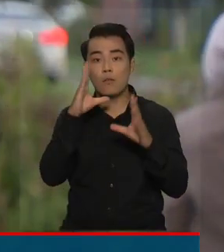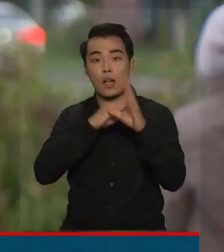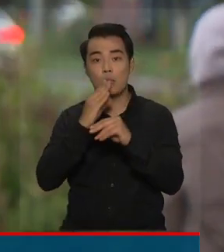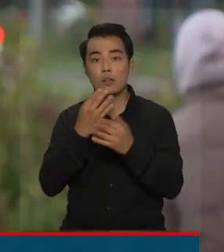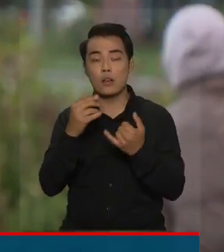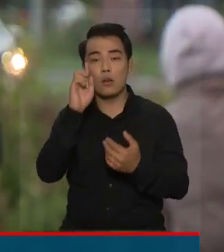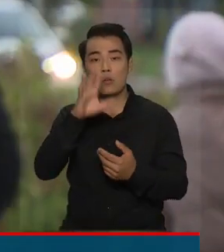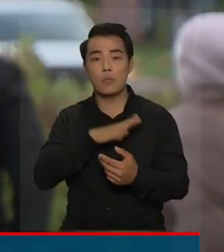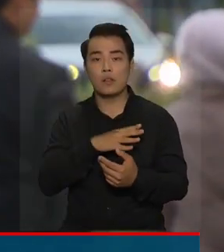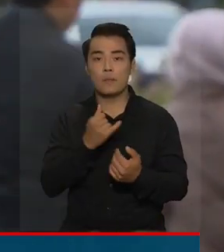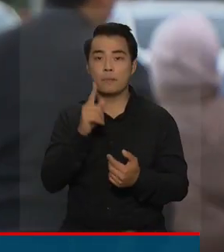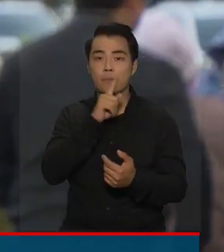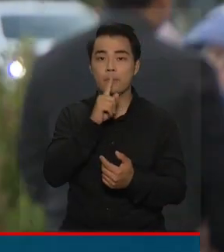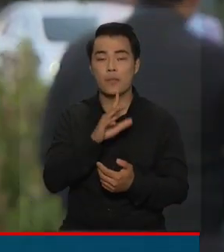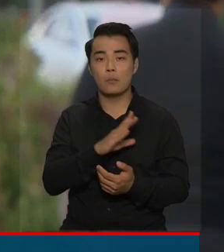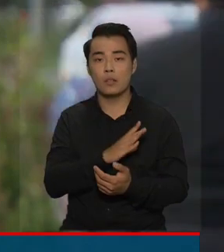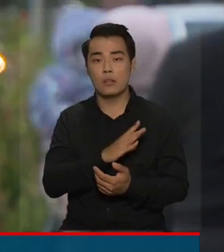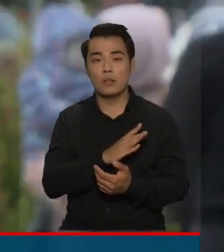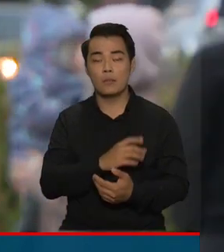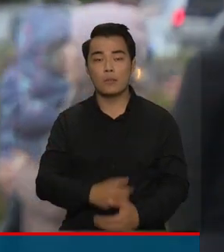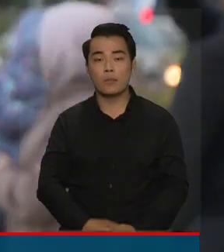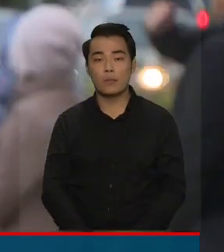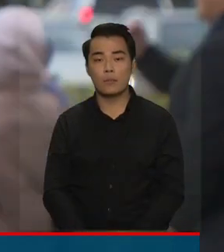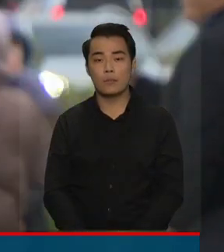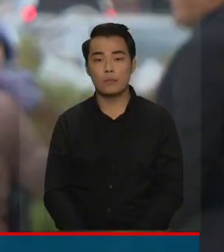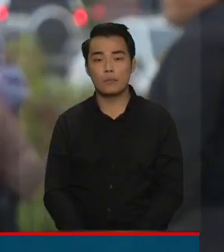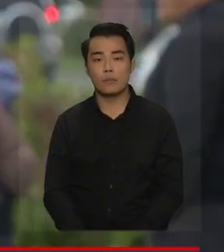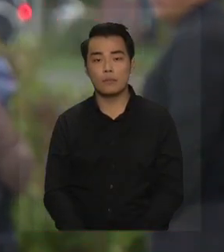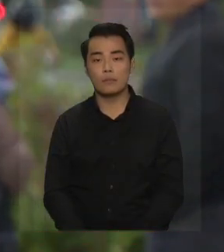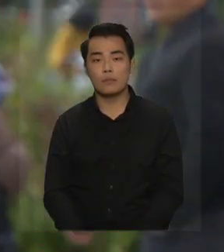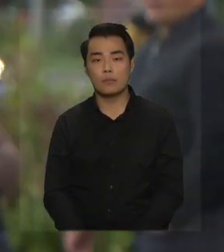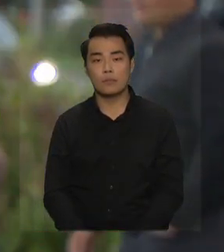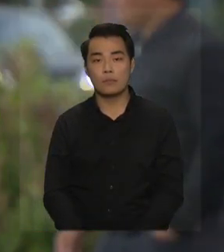правительстве почему-то не рассказали. Бахтияр Даркеев, Сергей Байкенов, Жибек Жылы.